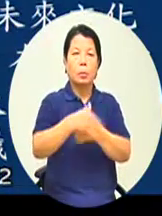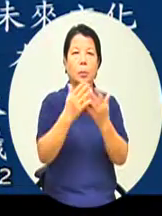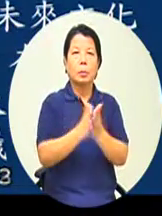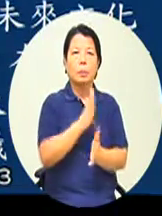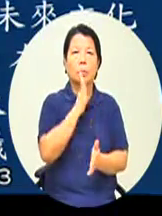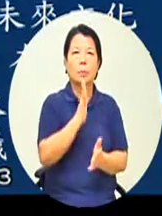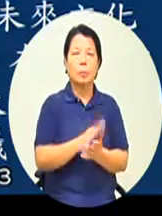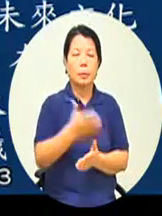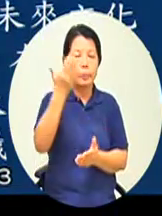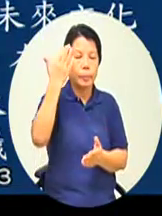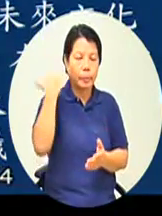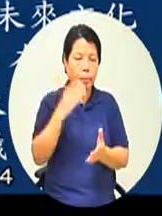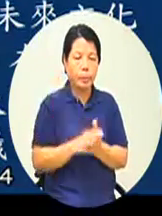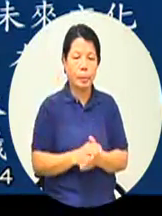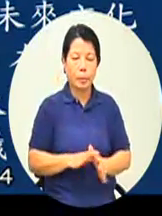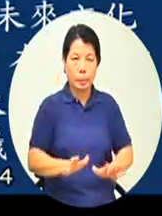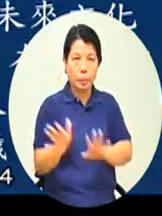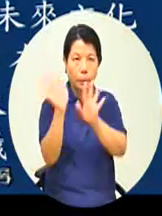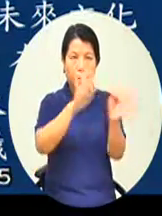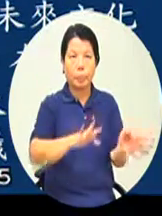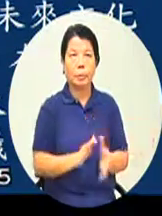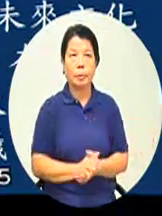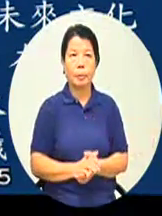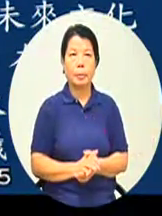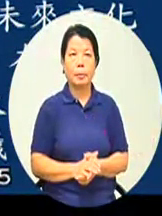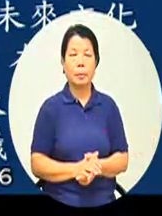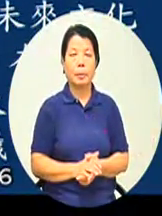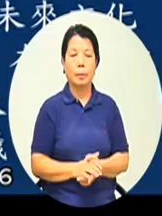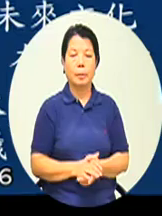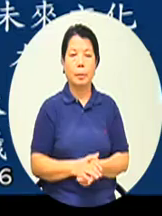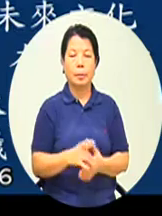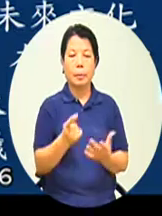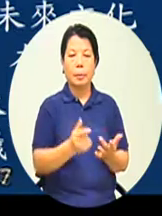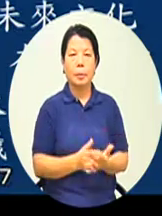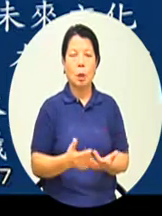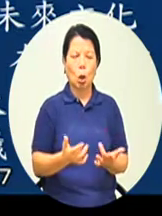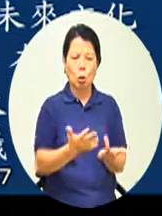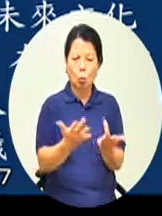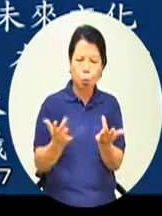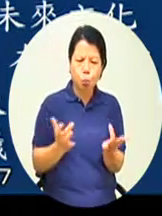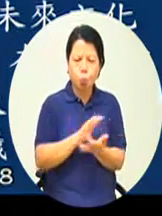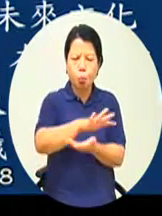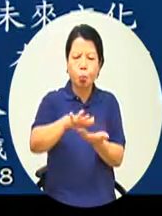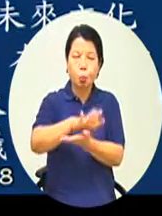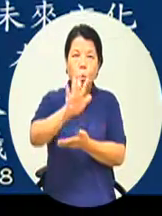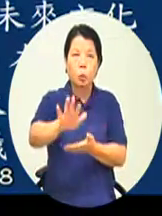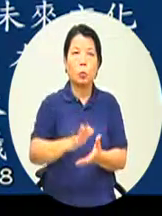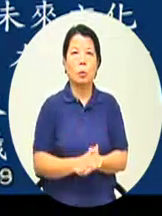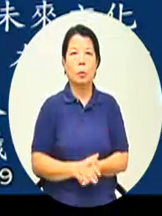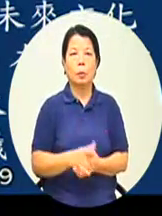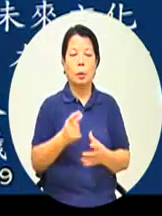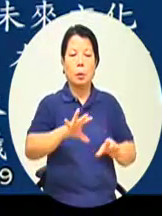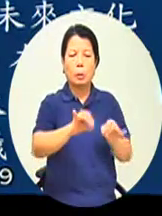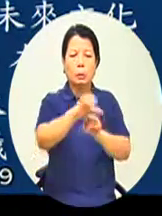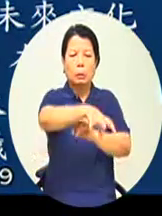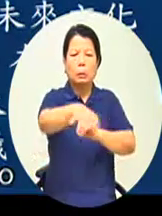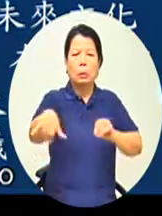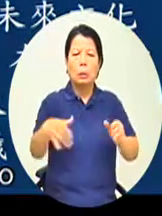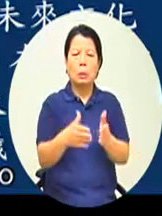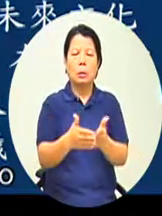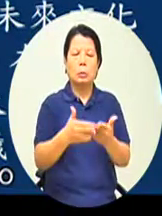会现在的状况是就是有点杂草丛生，那很多的地方也很斑